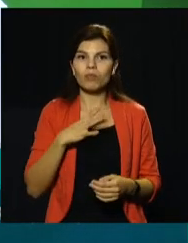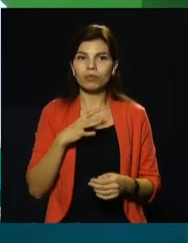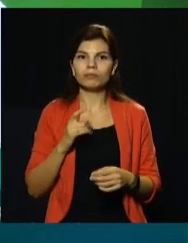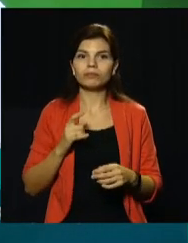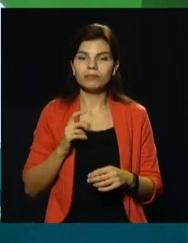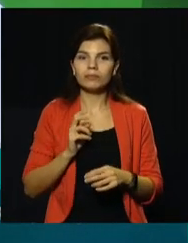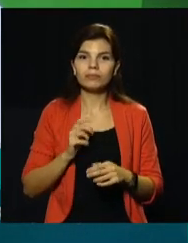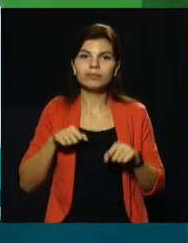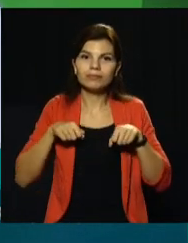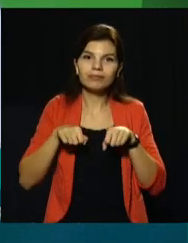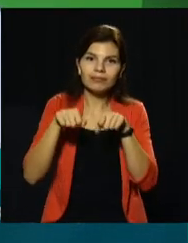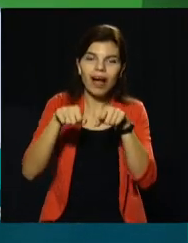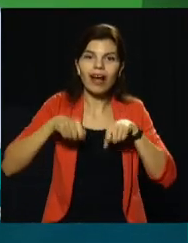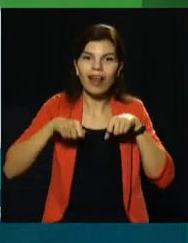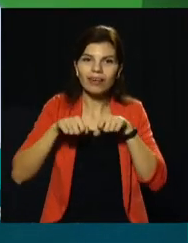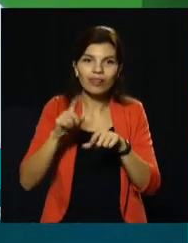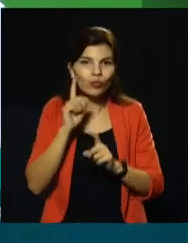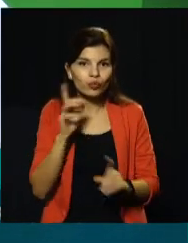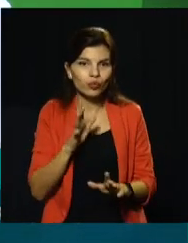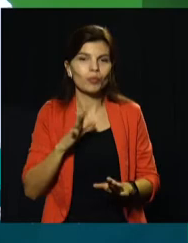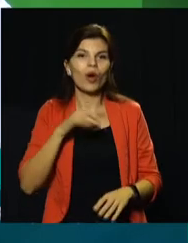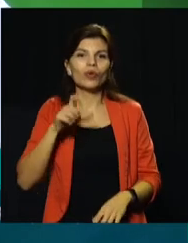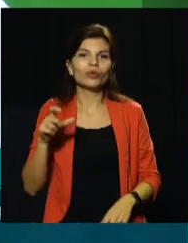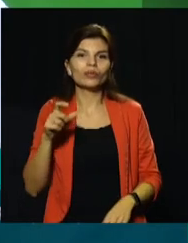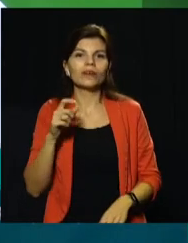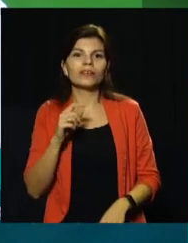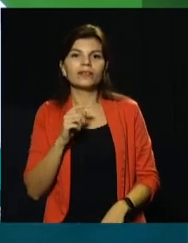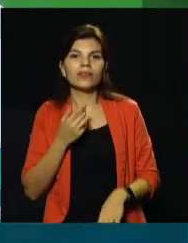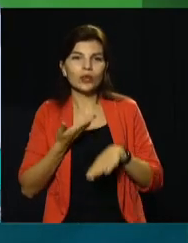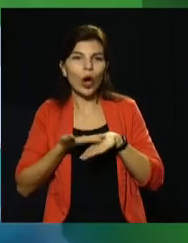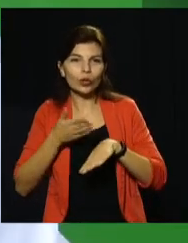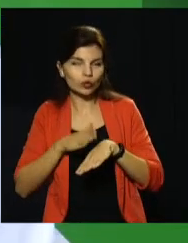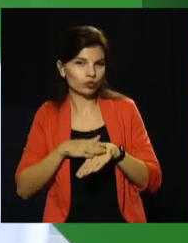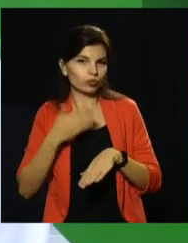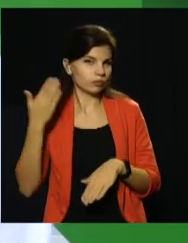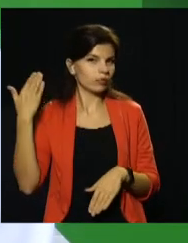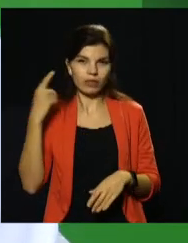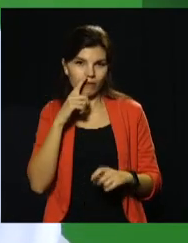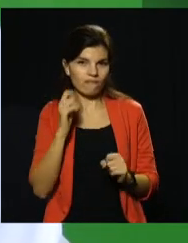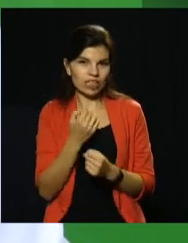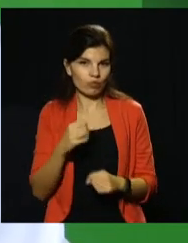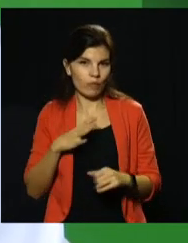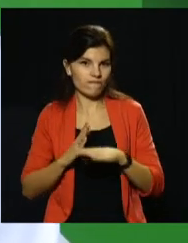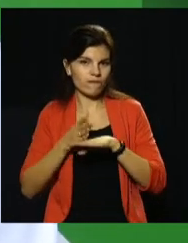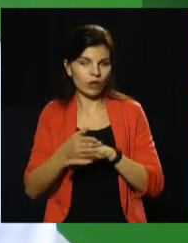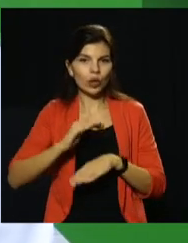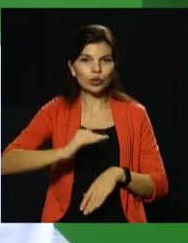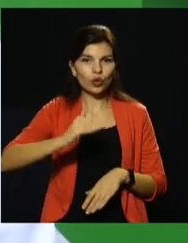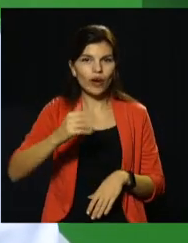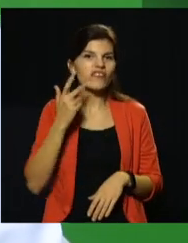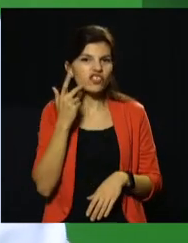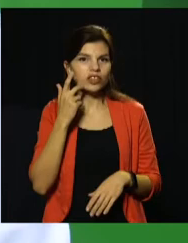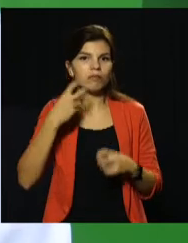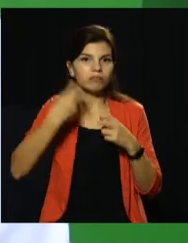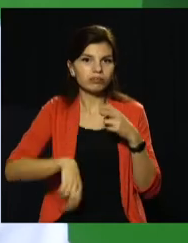під'їхати неможливо було ні на колясці, ні людям з милицями. Неможливо було дійти. Сходи